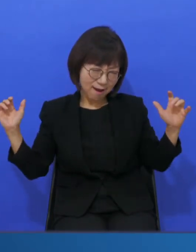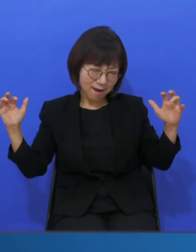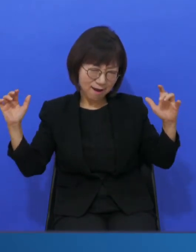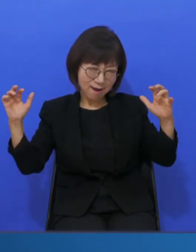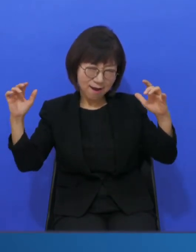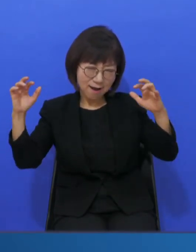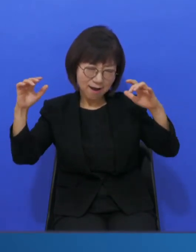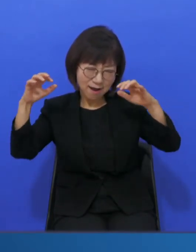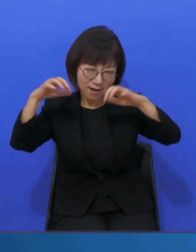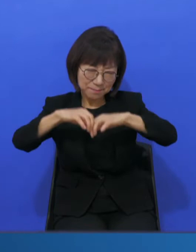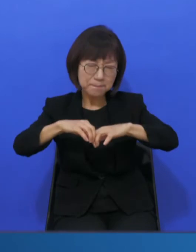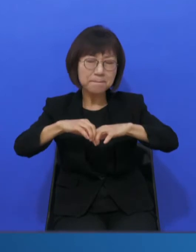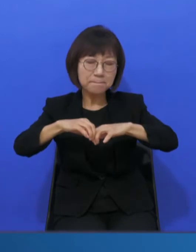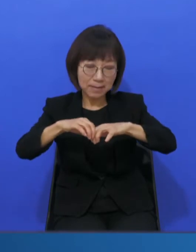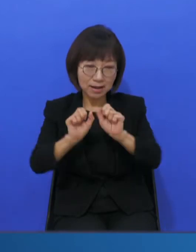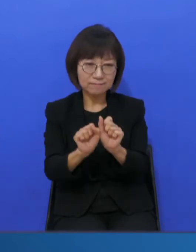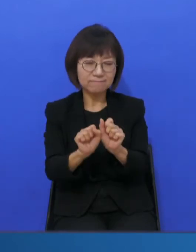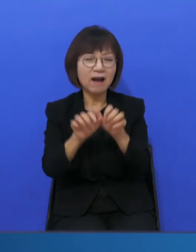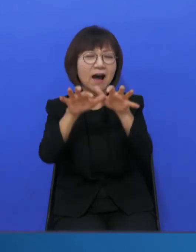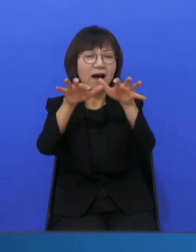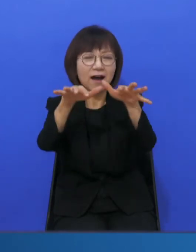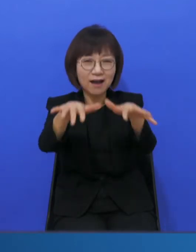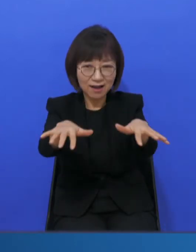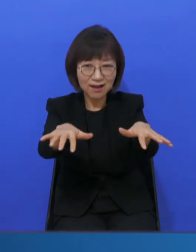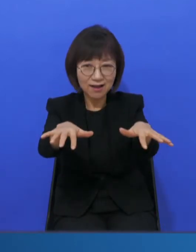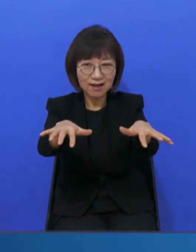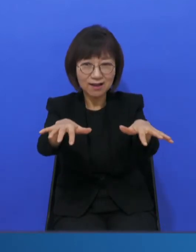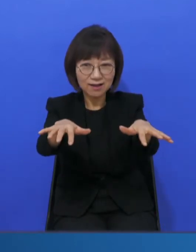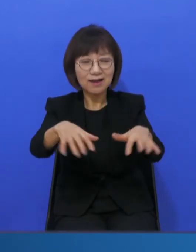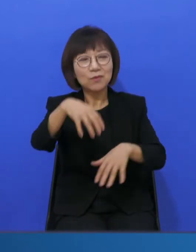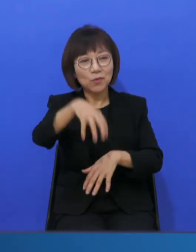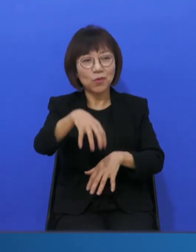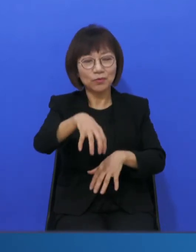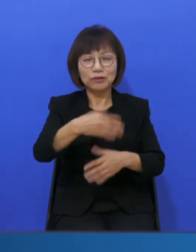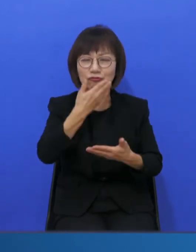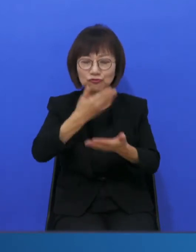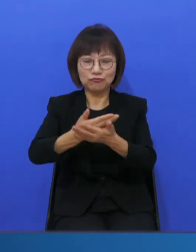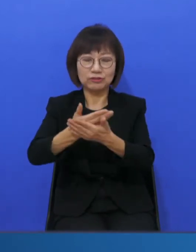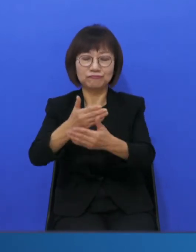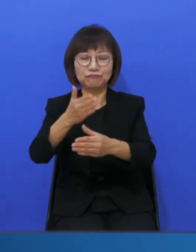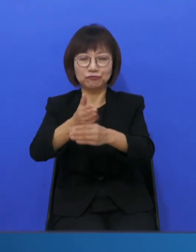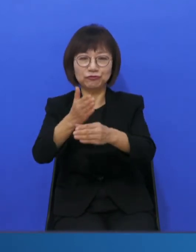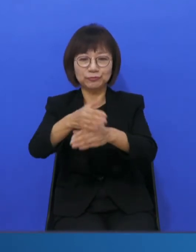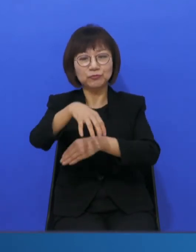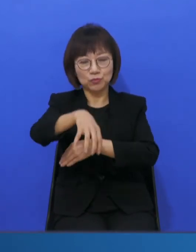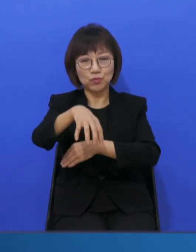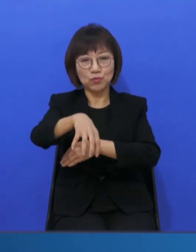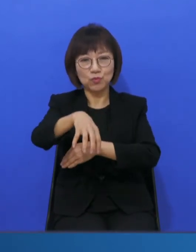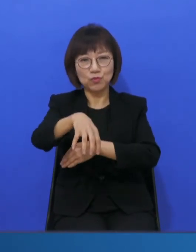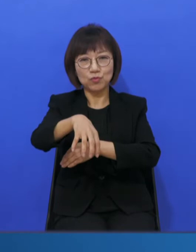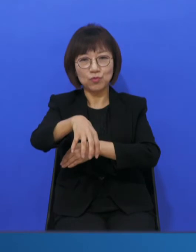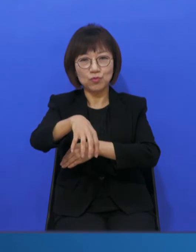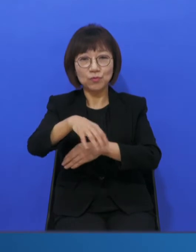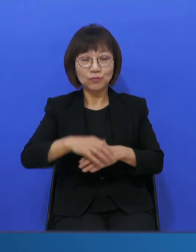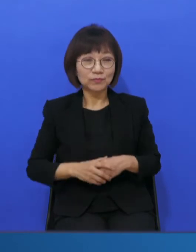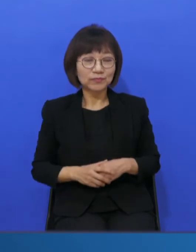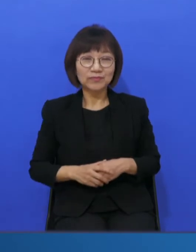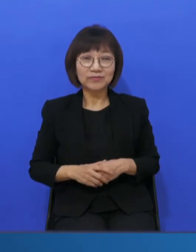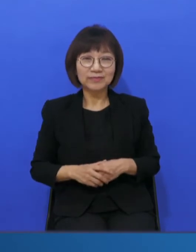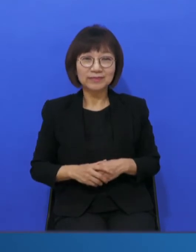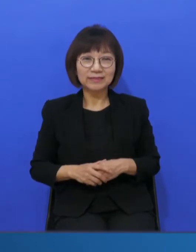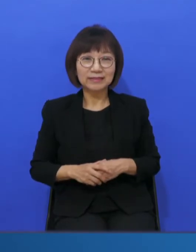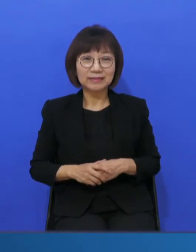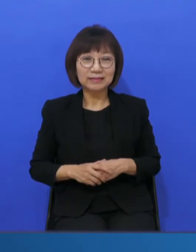서밋 와서 오는 플랫폼이 돼야 A 됩니다. platform where all the people of the world can come for 237 Healing Summit. 예, 여기에 올 수